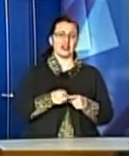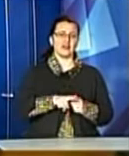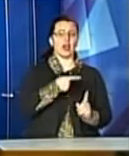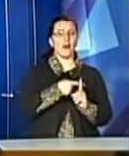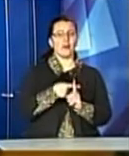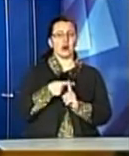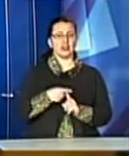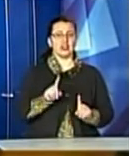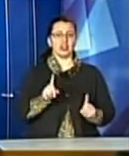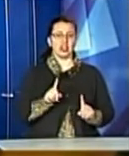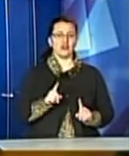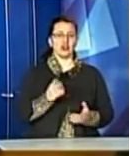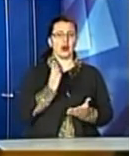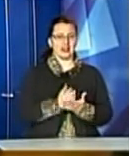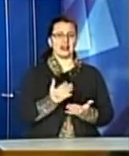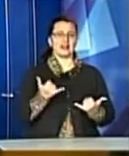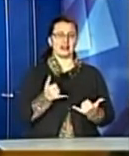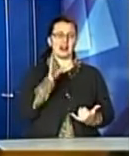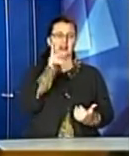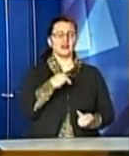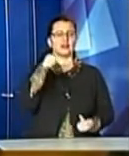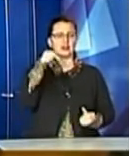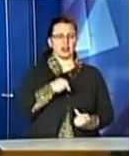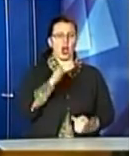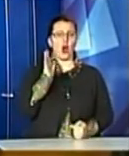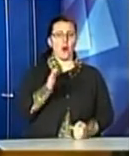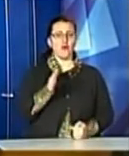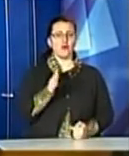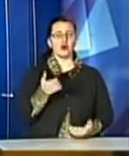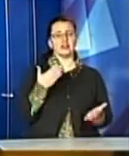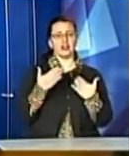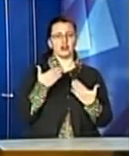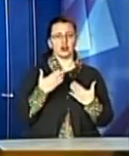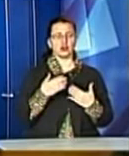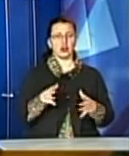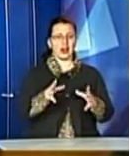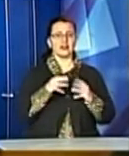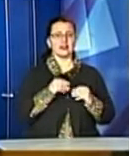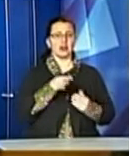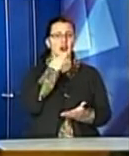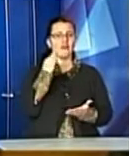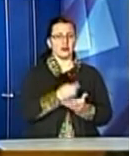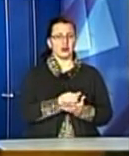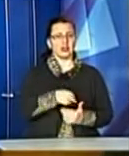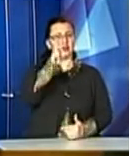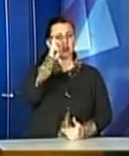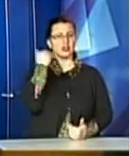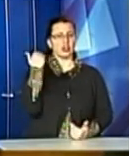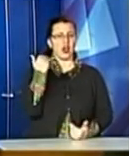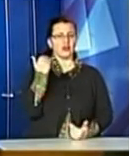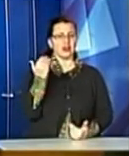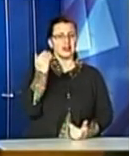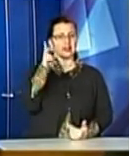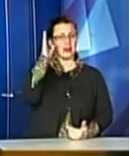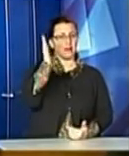такий, що, так би мовити, є на часі. Буде позиція стосовно спільної відповідальності за державу, за її майбутнє. І